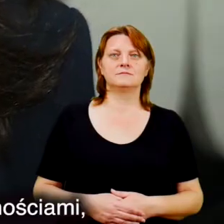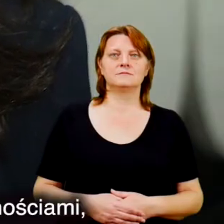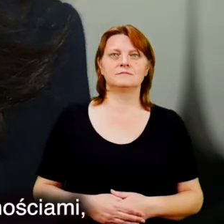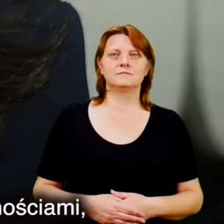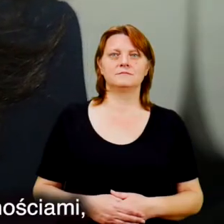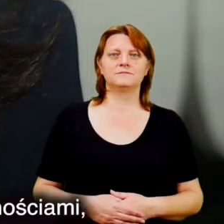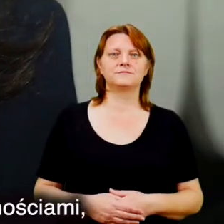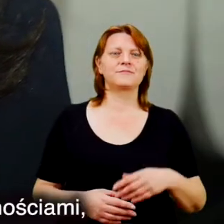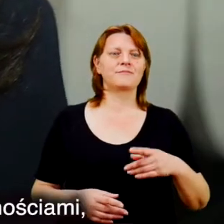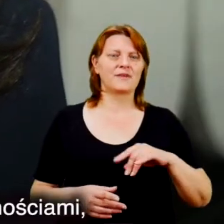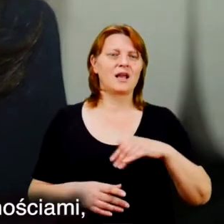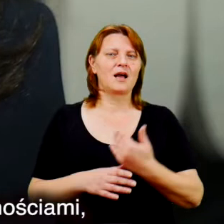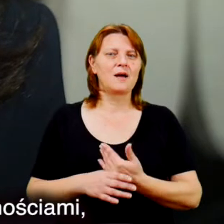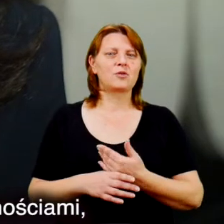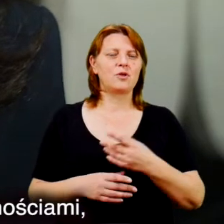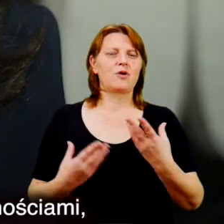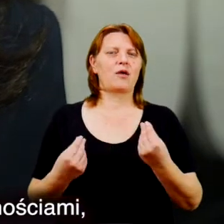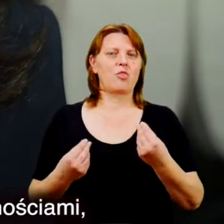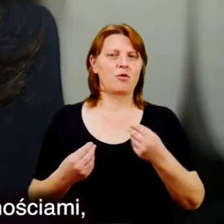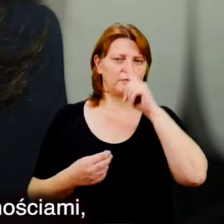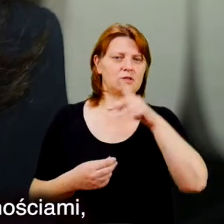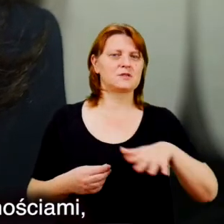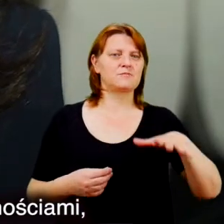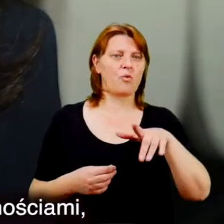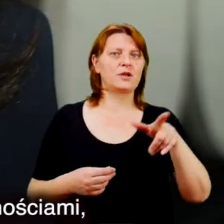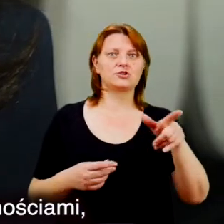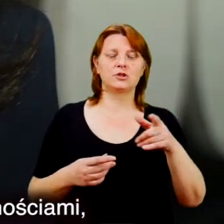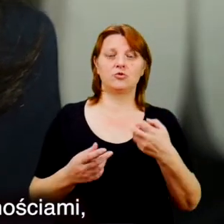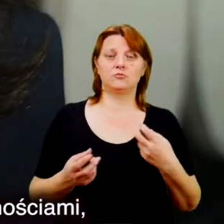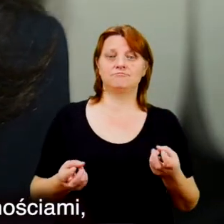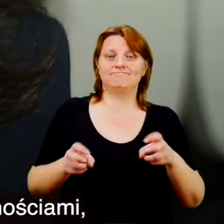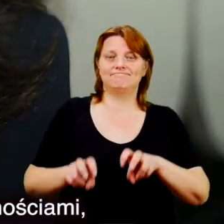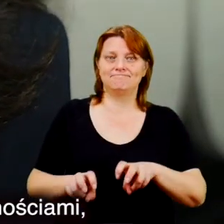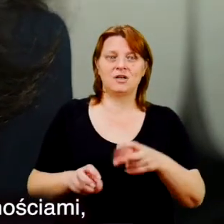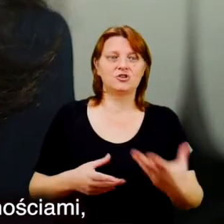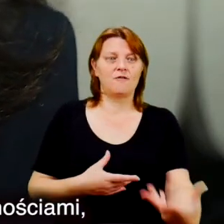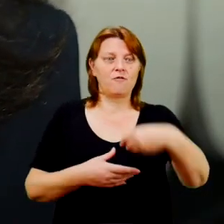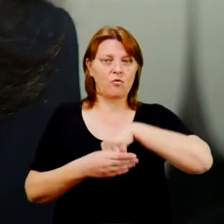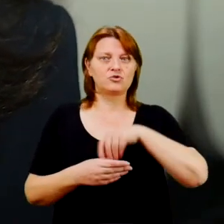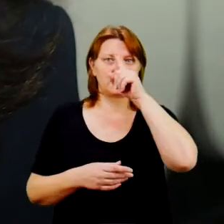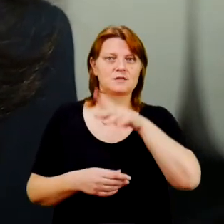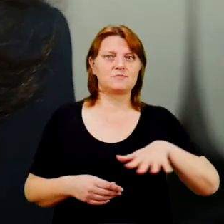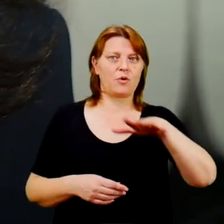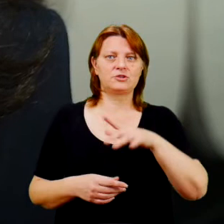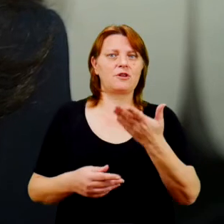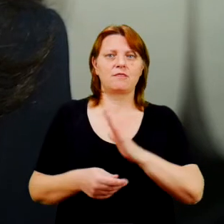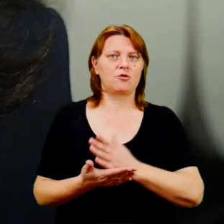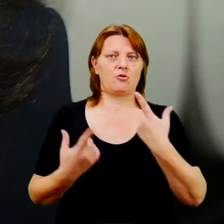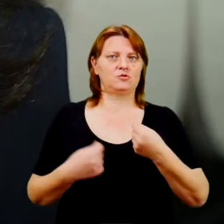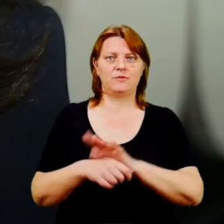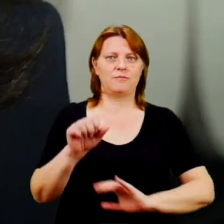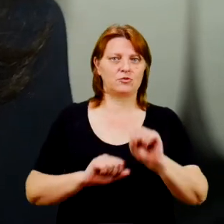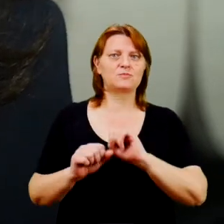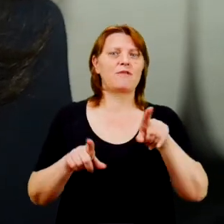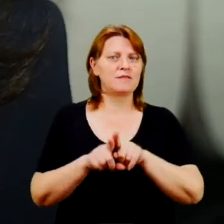Podmioty ekonomii społecznej tworzą przestrzeń dla włączania społecznego nie tylko osób z niepełnosprawnościami, ale wszystkich osób zagrożonych wykluczeniem